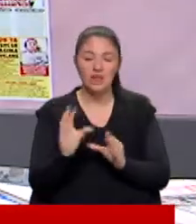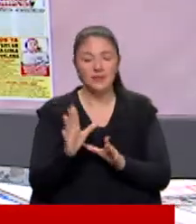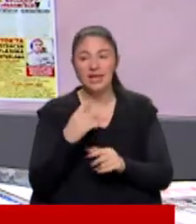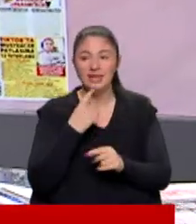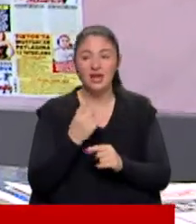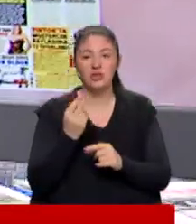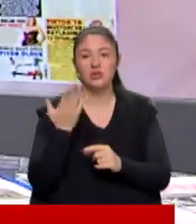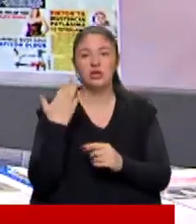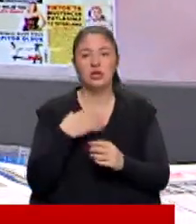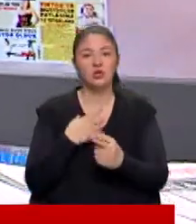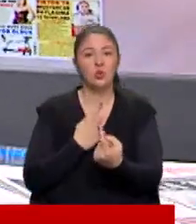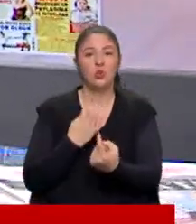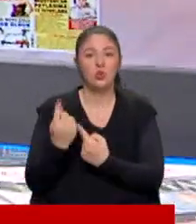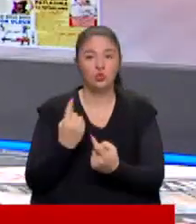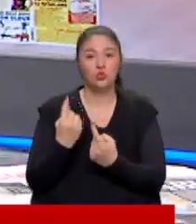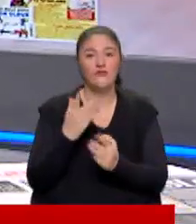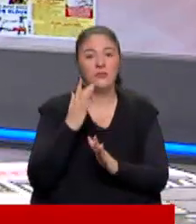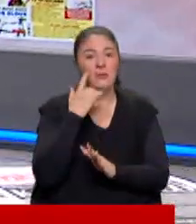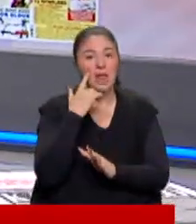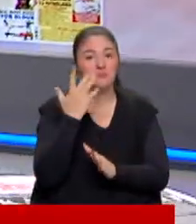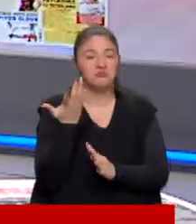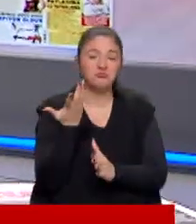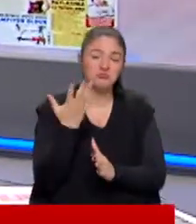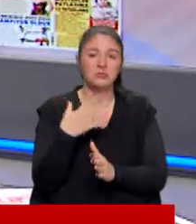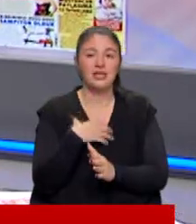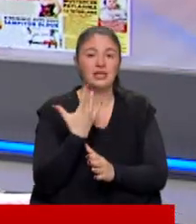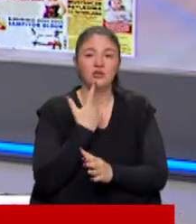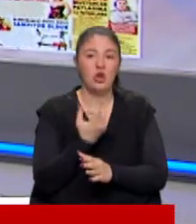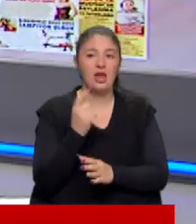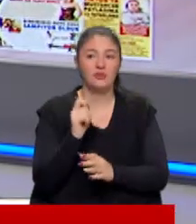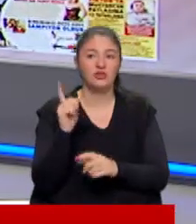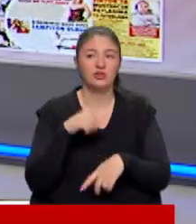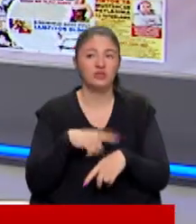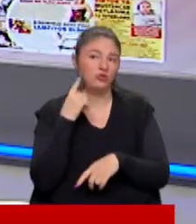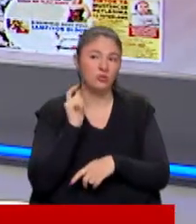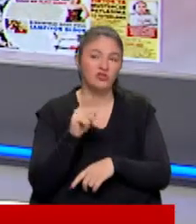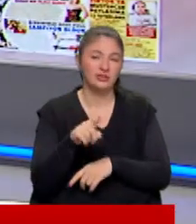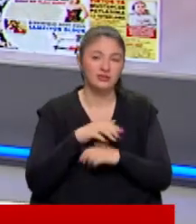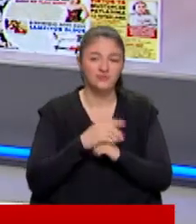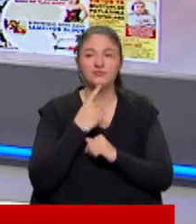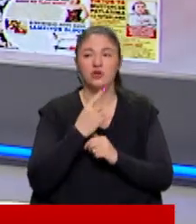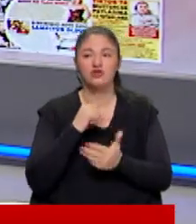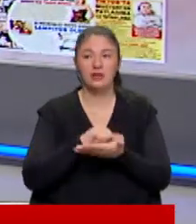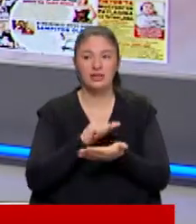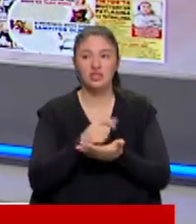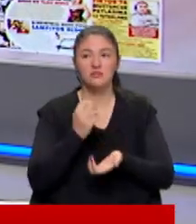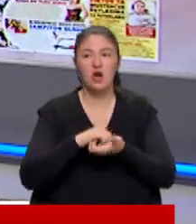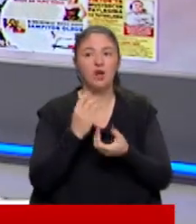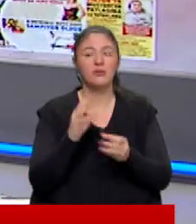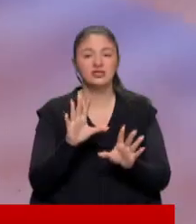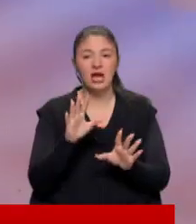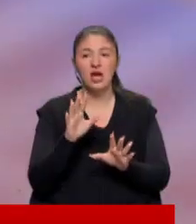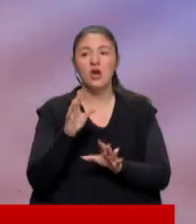az önce kendisiyle konuştuk ve bakalım kendisi ne söyledi, Çalar Saat'te duyacaksınız. Sözcü gazetesi işbirliği